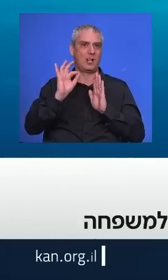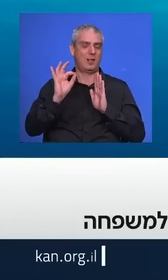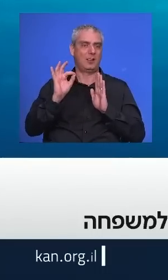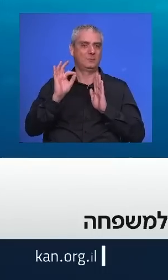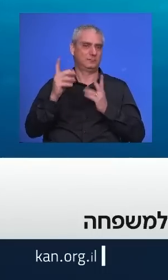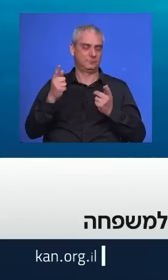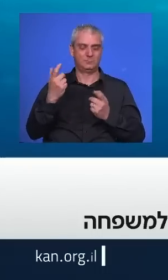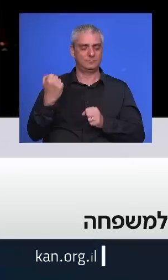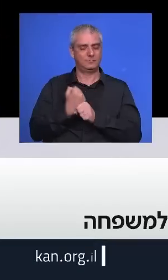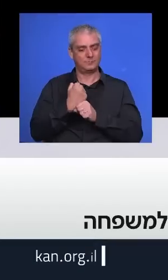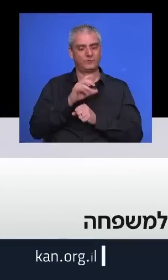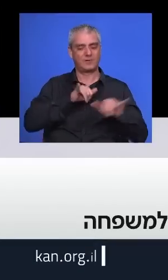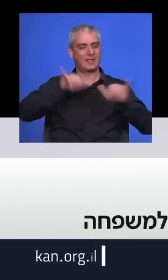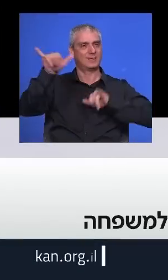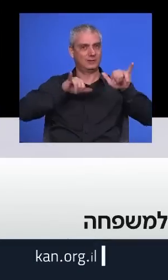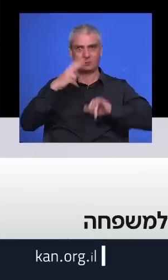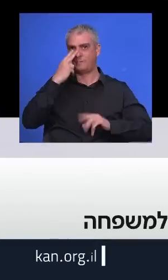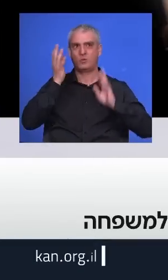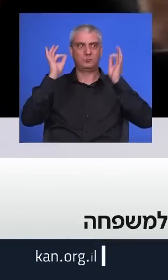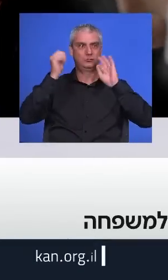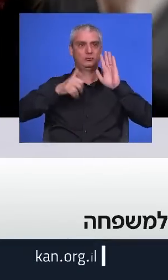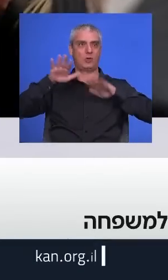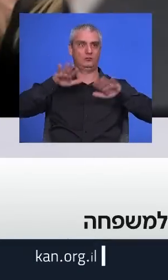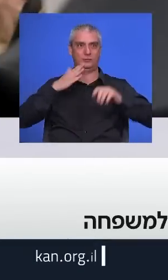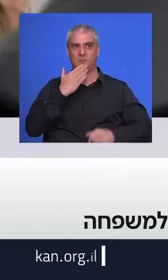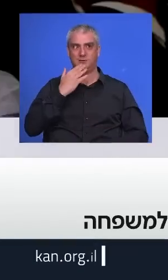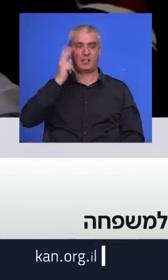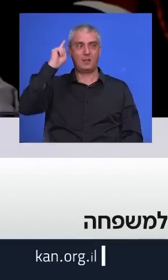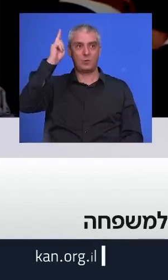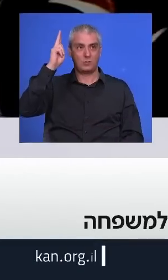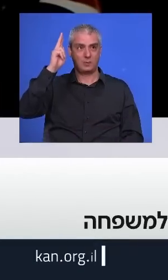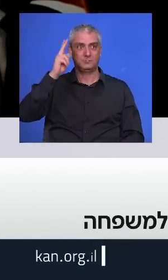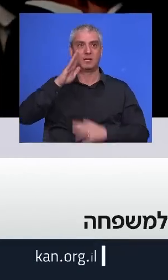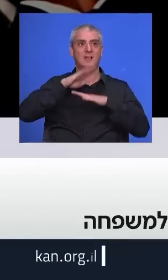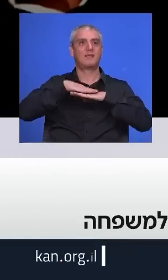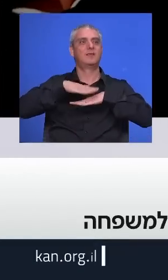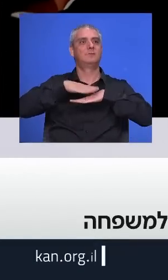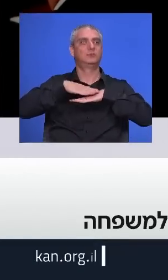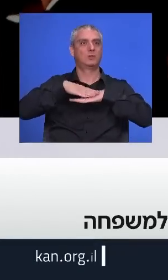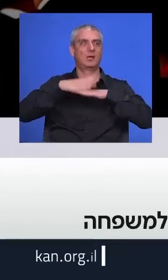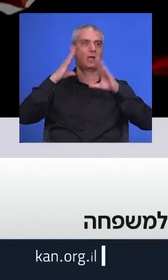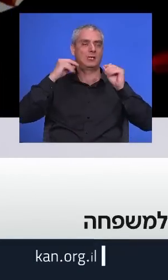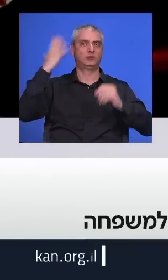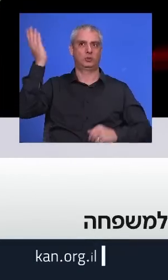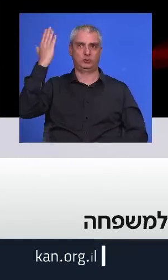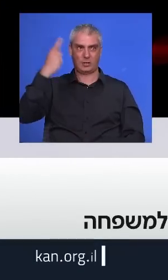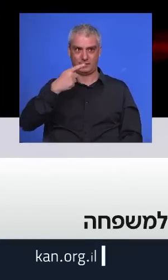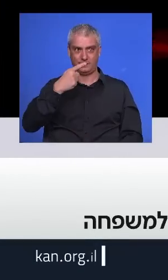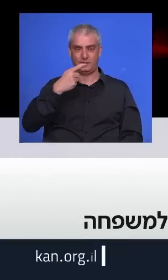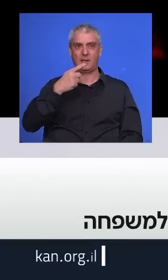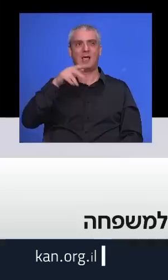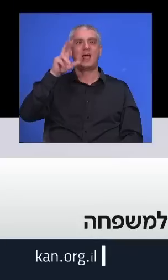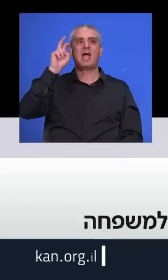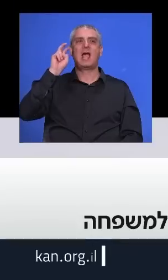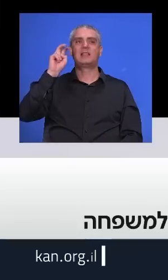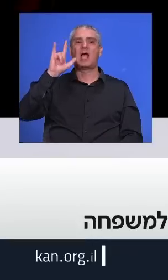וההוצאה לפועל של הטיסות והביקורים הרשמיים של ראש ממשלת ישראל בחול. זה תפקיד מקצועי עשרות שנים, עדנה חלבני הייתה בתפקיד